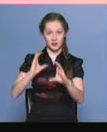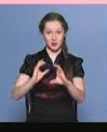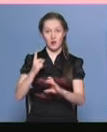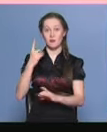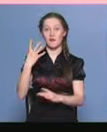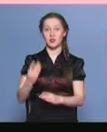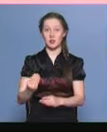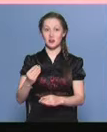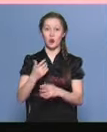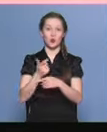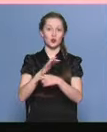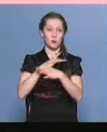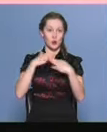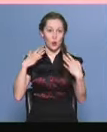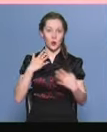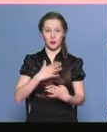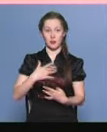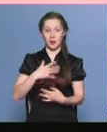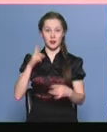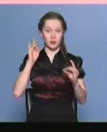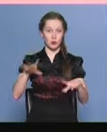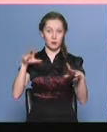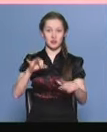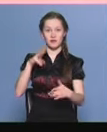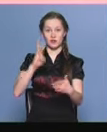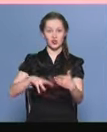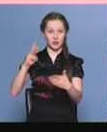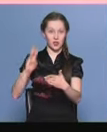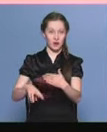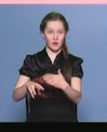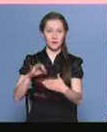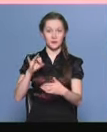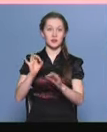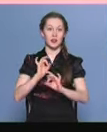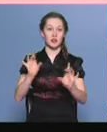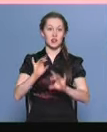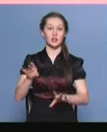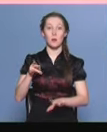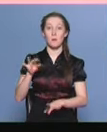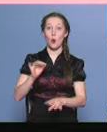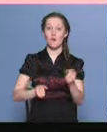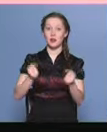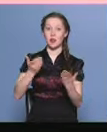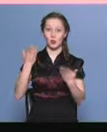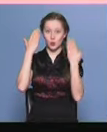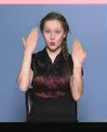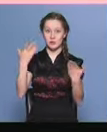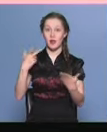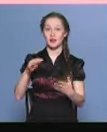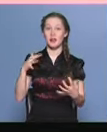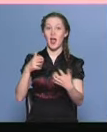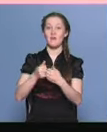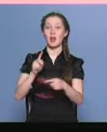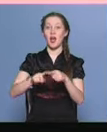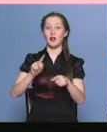принес массу неприятных сюрпризов и штрафов. Дмитрий Вороновнин расскажет про водителей, которые не знают, где находится кнопка аварийного открывания дверей.